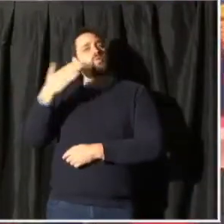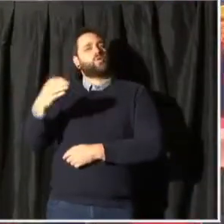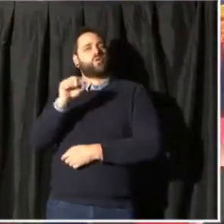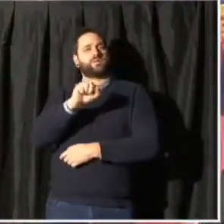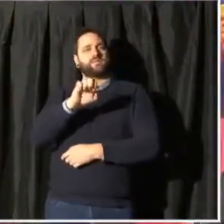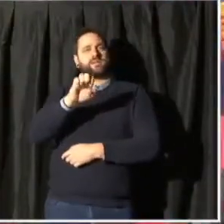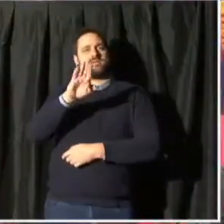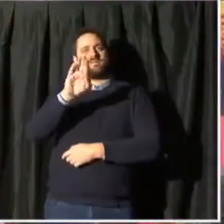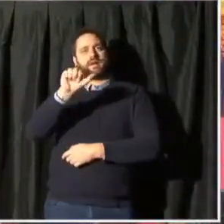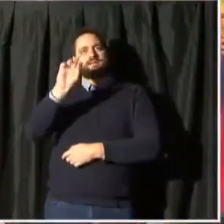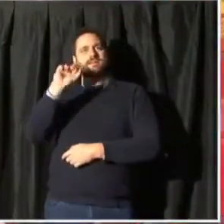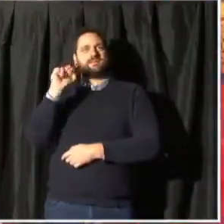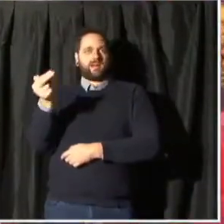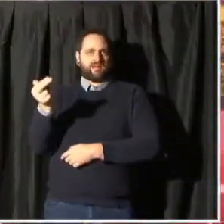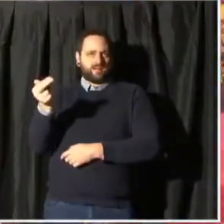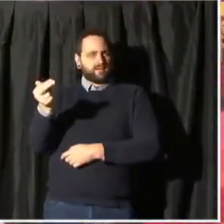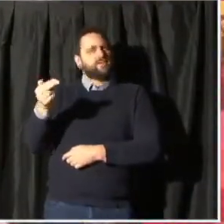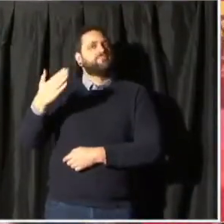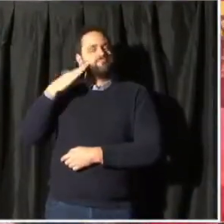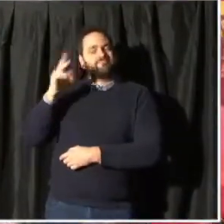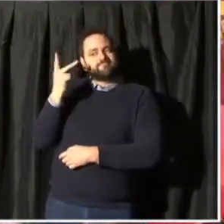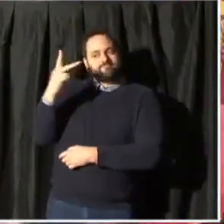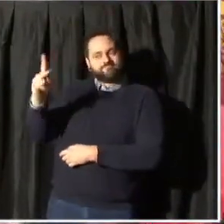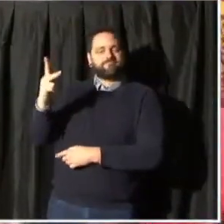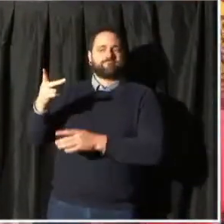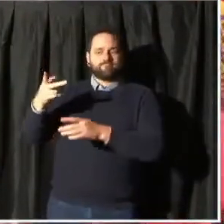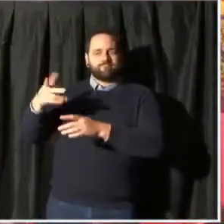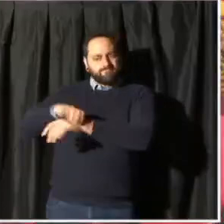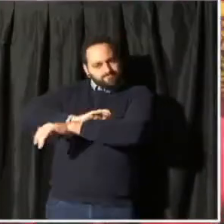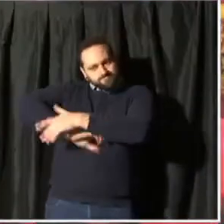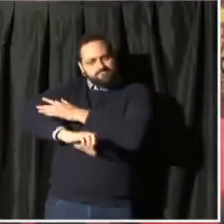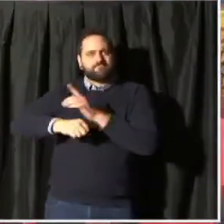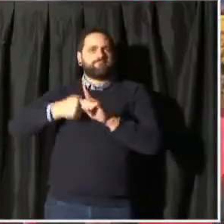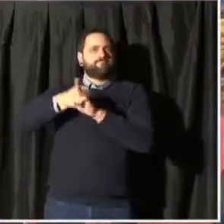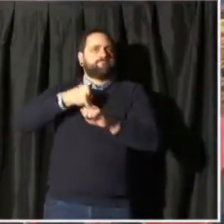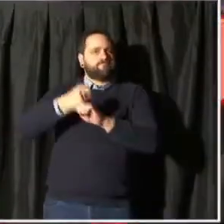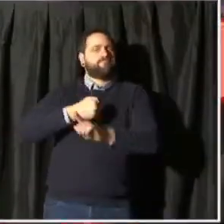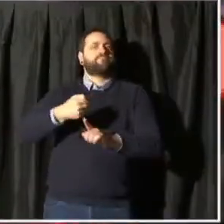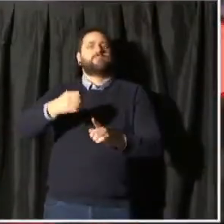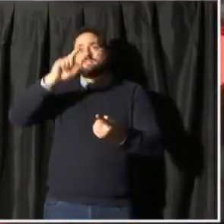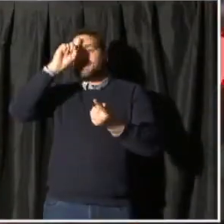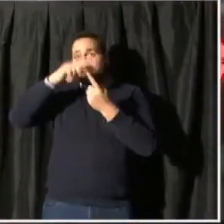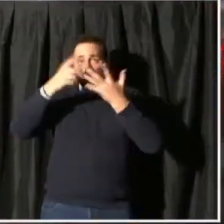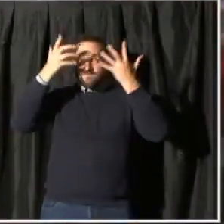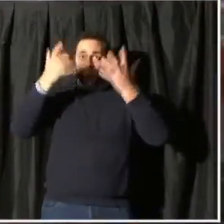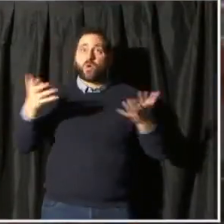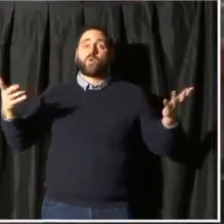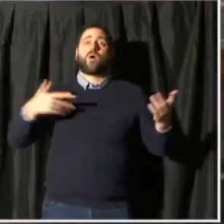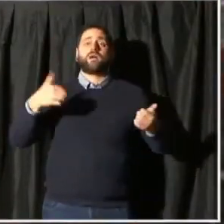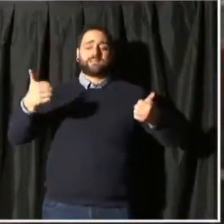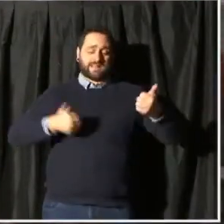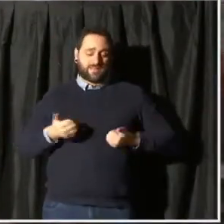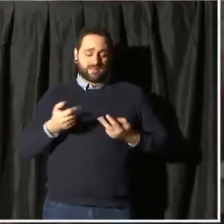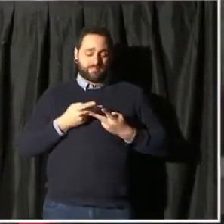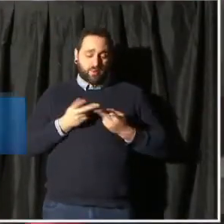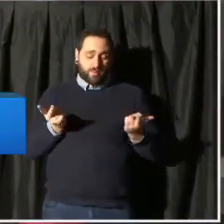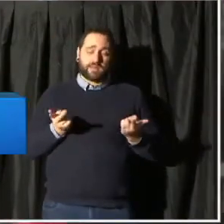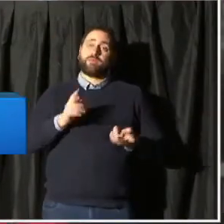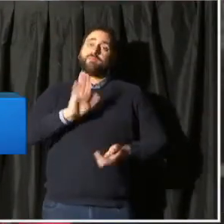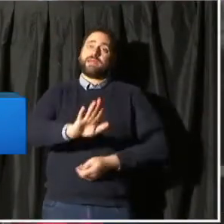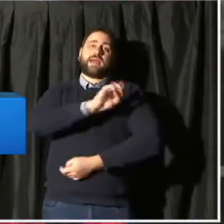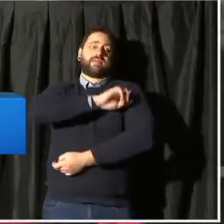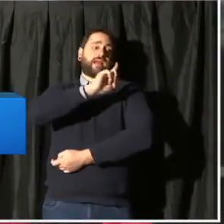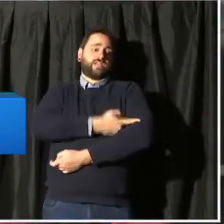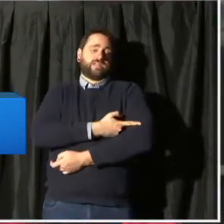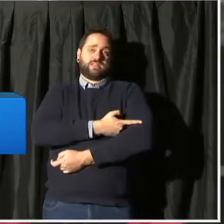dans ta manière de porter le combat pour un service public de l'énergie se pose la question de la souveraineté de la france c'est cela exactement